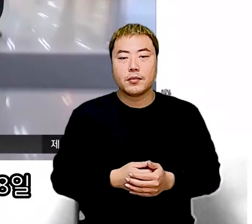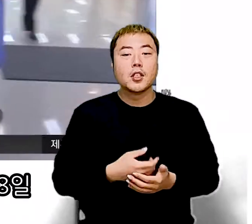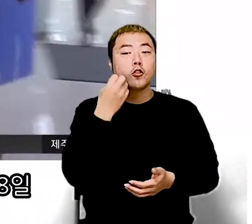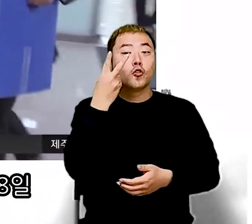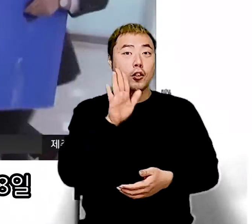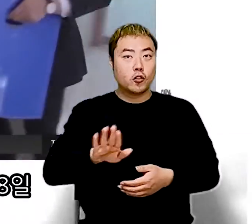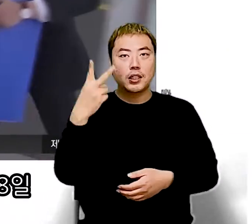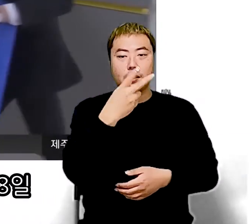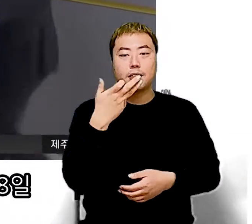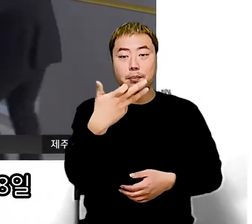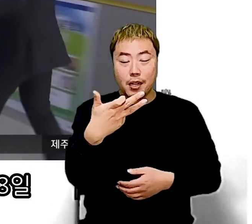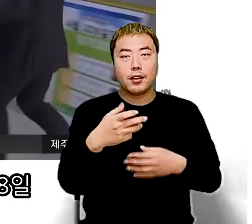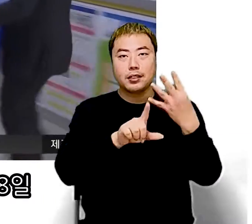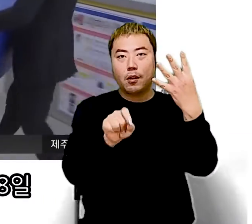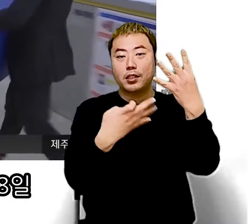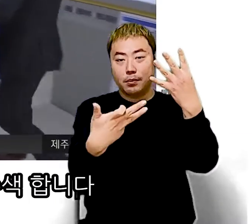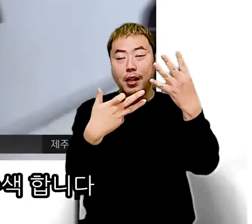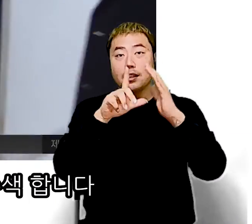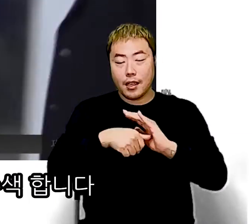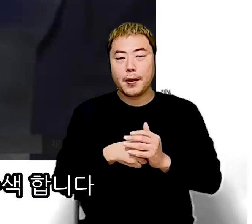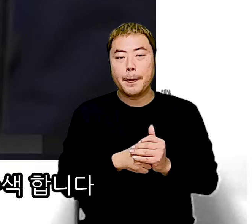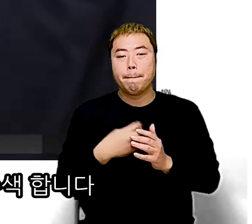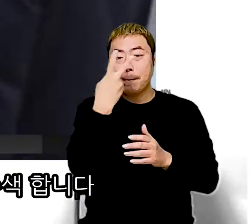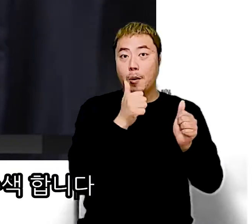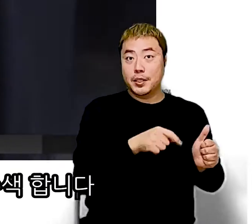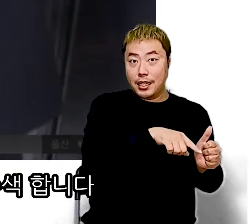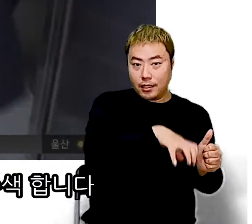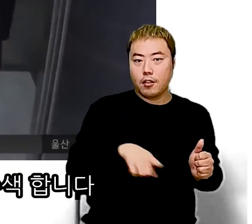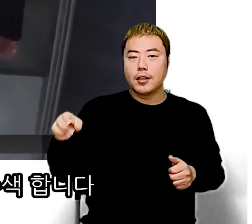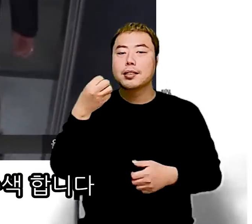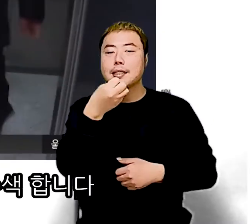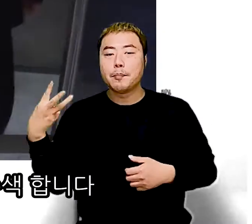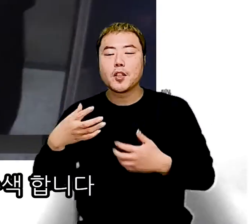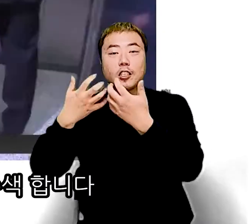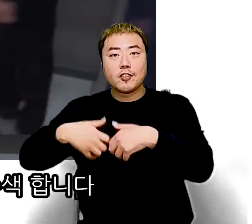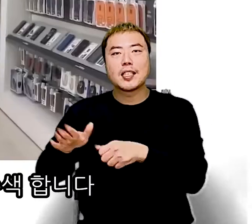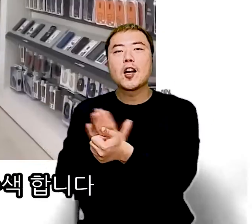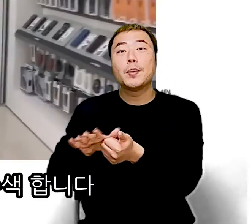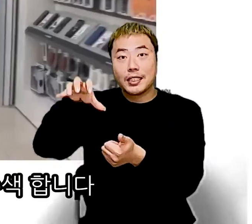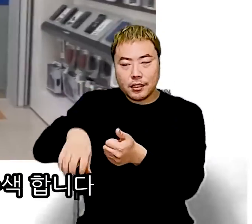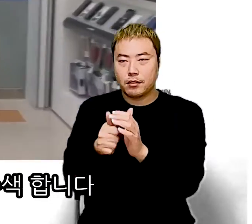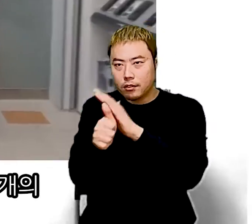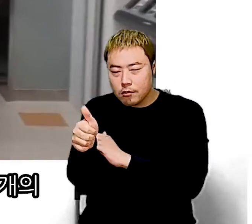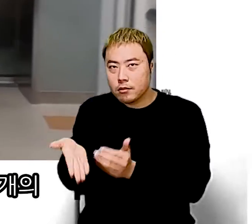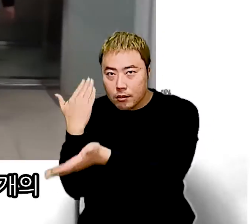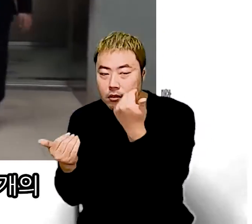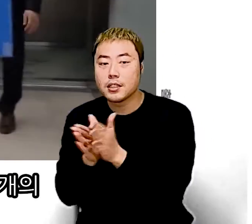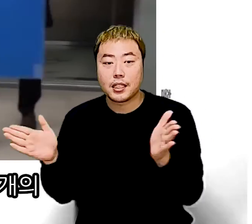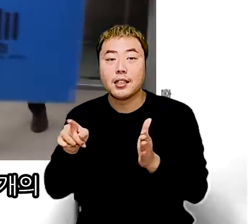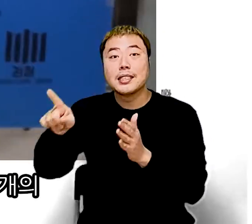두 달 뒤인 2018년 4월 18일 검찰은 삼성전자 서비스를 압수수색합니다.